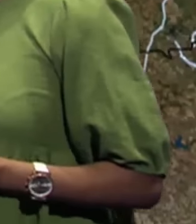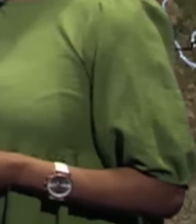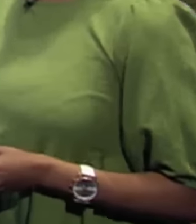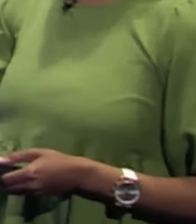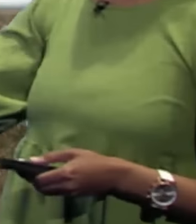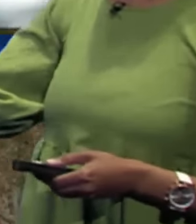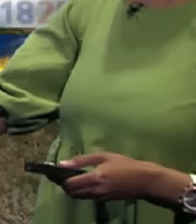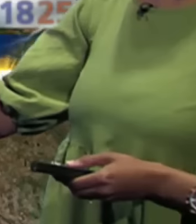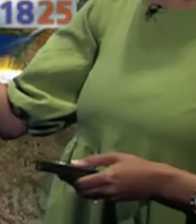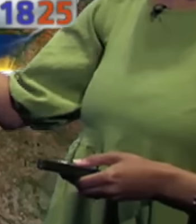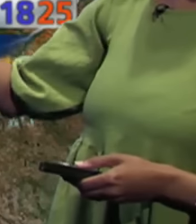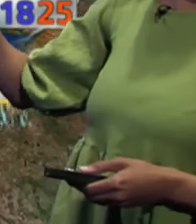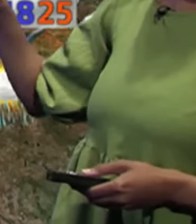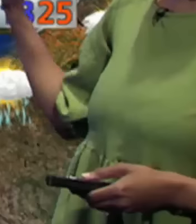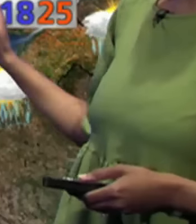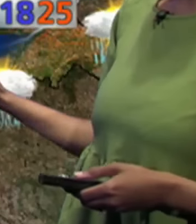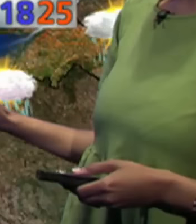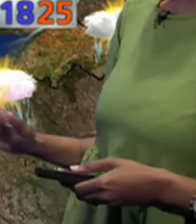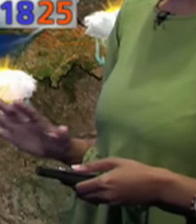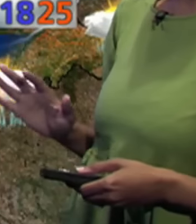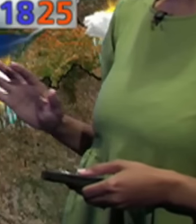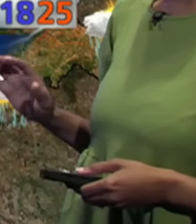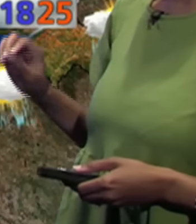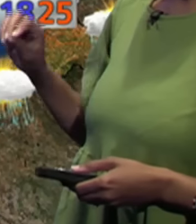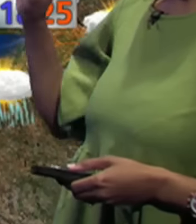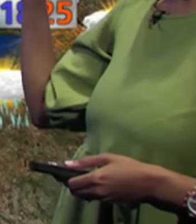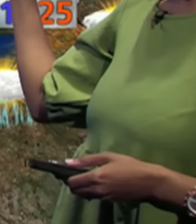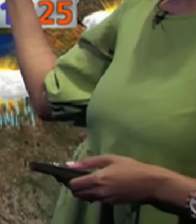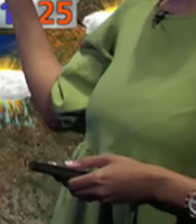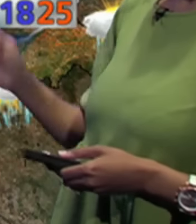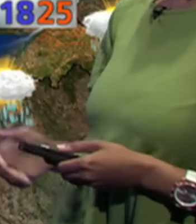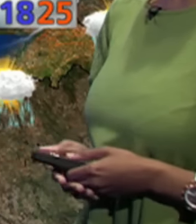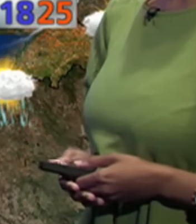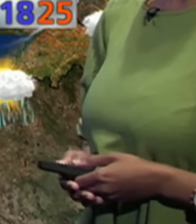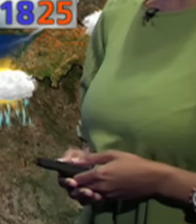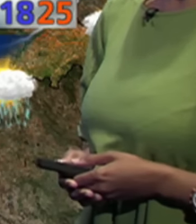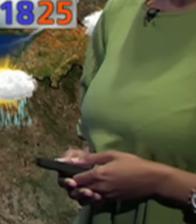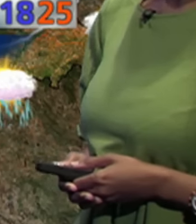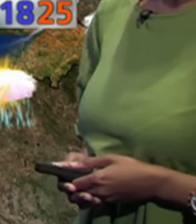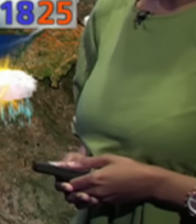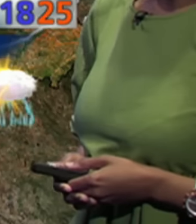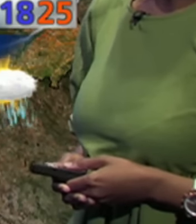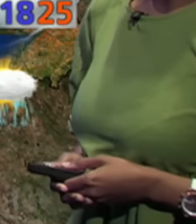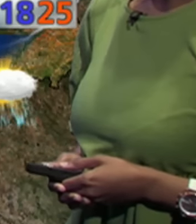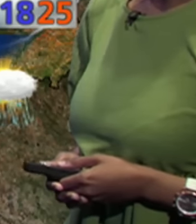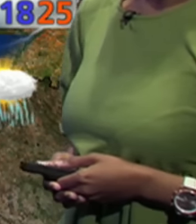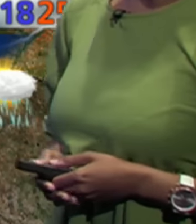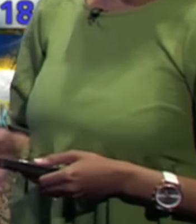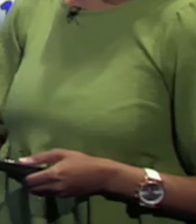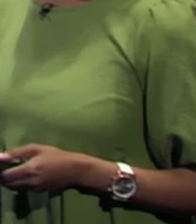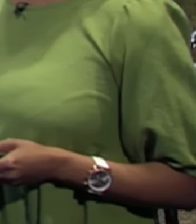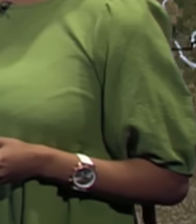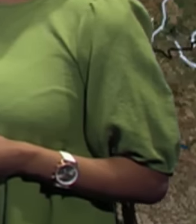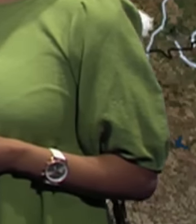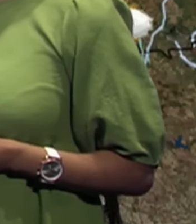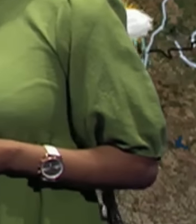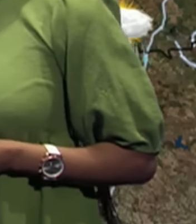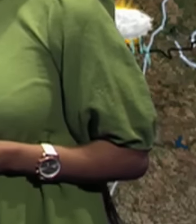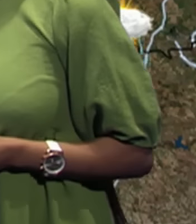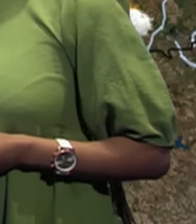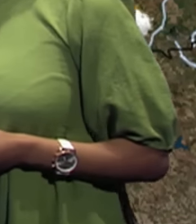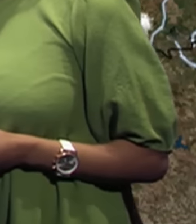29 lebella Bokone bophirima go tla nna le gone go nna le pula mo profenseng Rustenburg ke re gata le 19 go a go di le 24